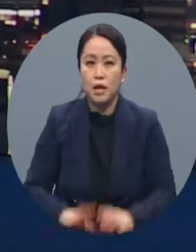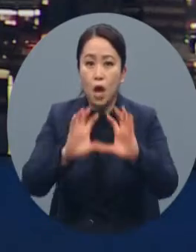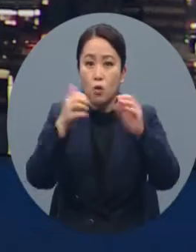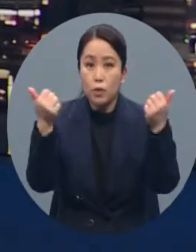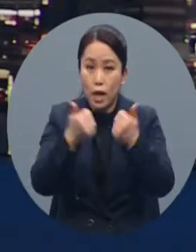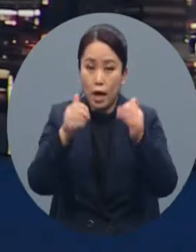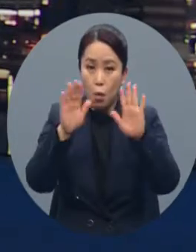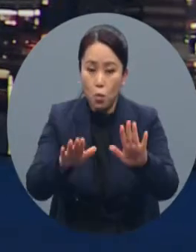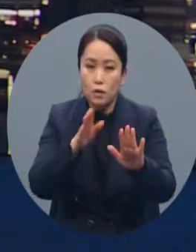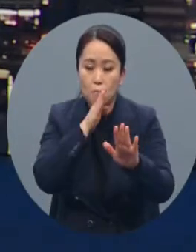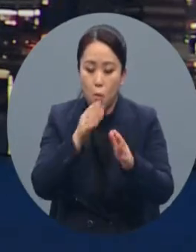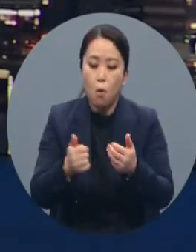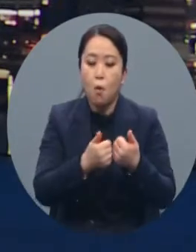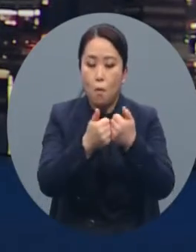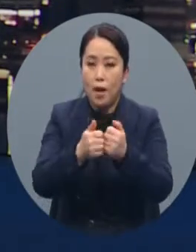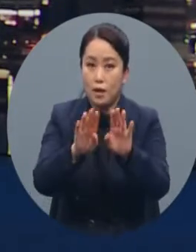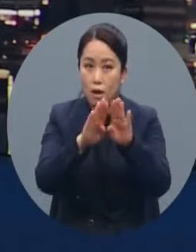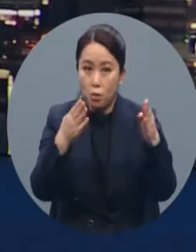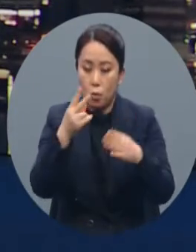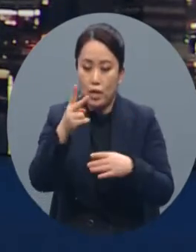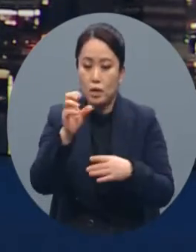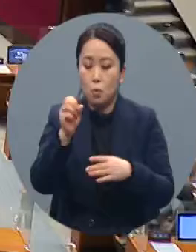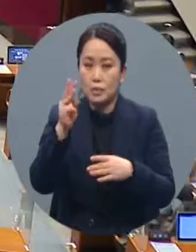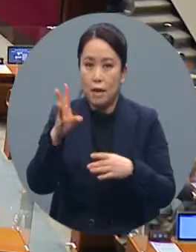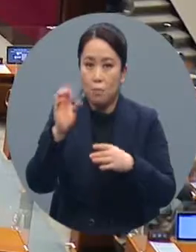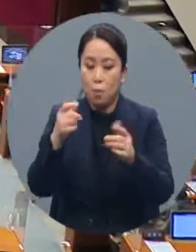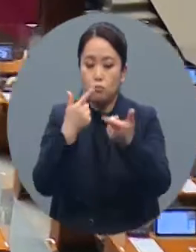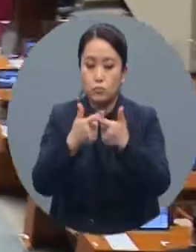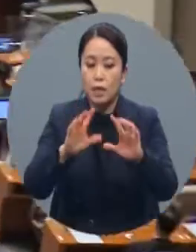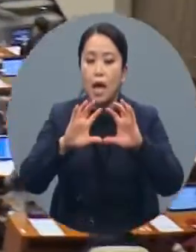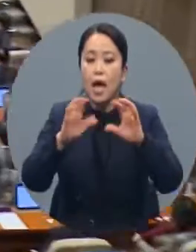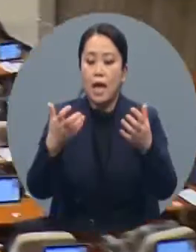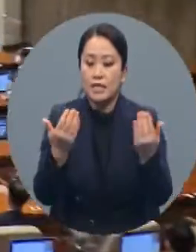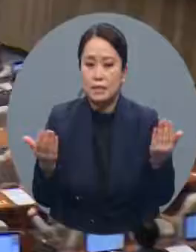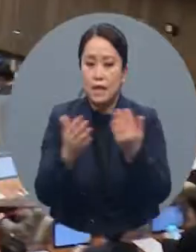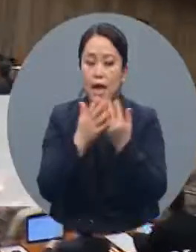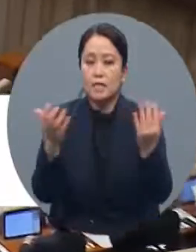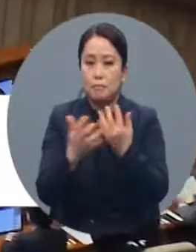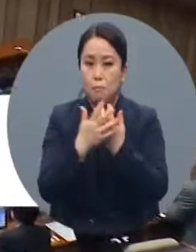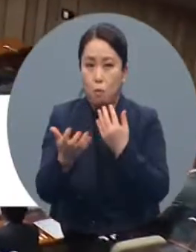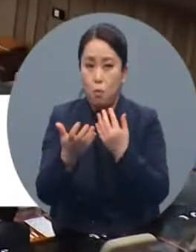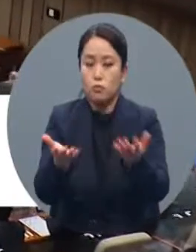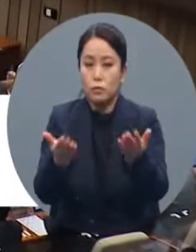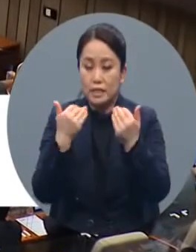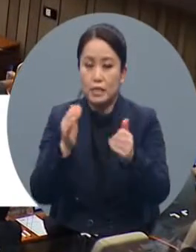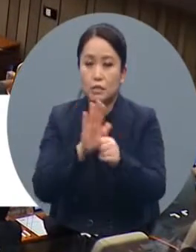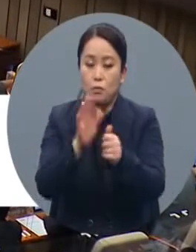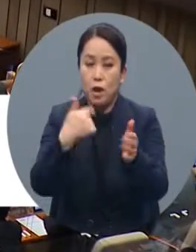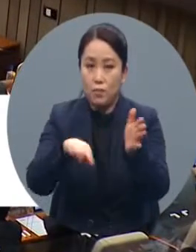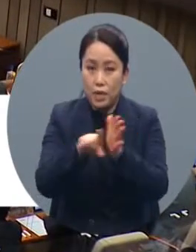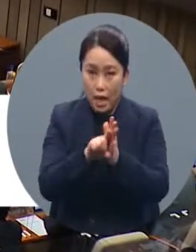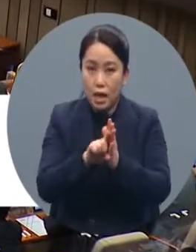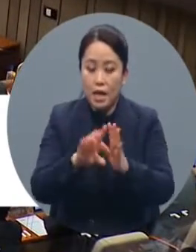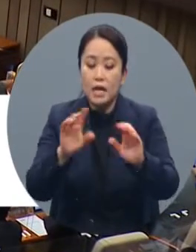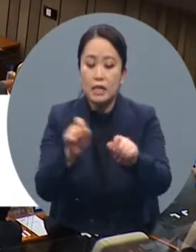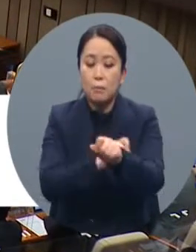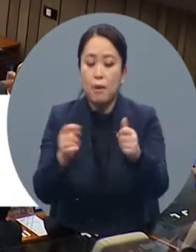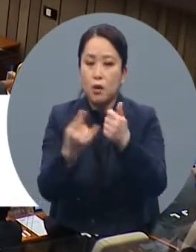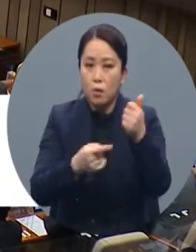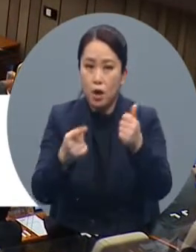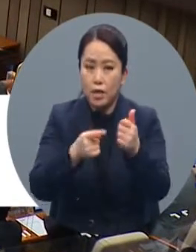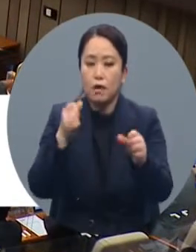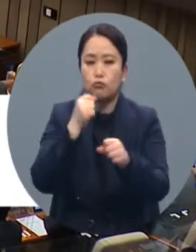국회가 오늘 본회의를 열고 2030 부산엑스포 유치를 지원하기 위한 국회 특별위원회 구성 안건을